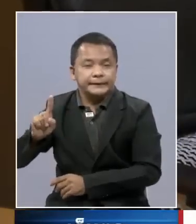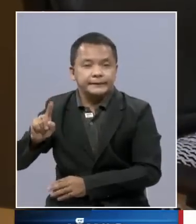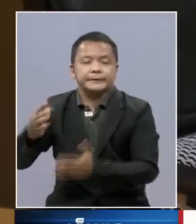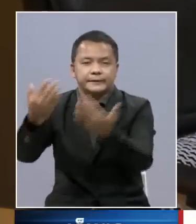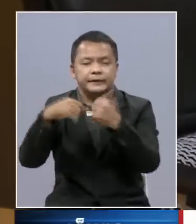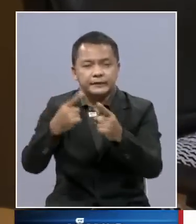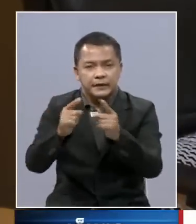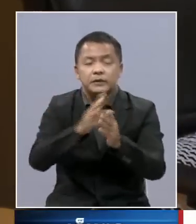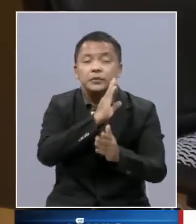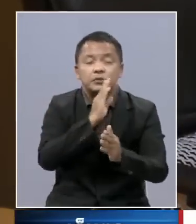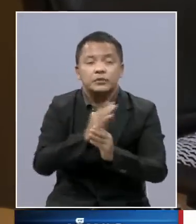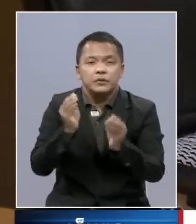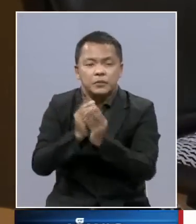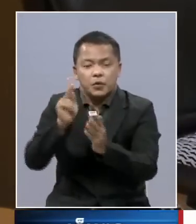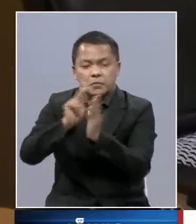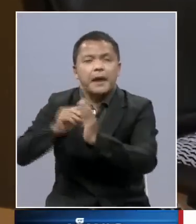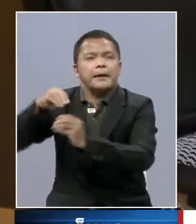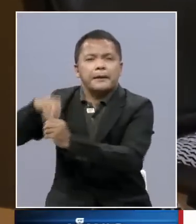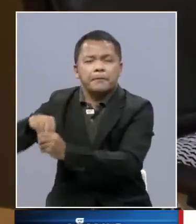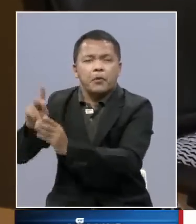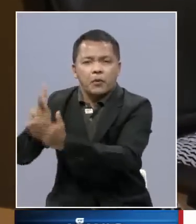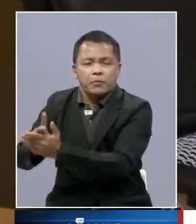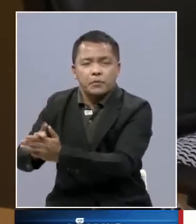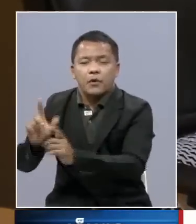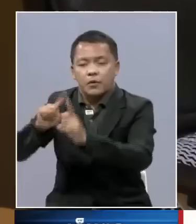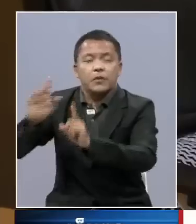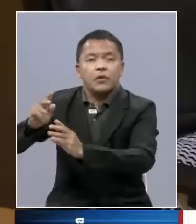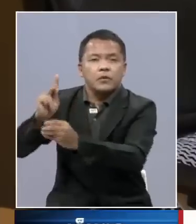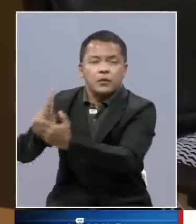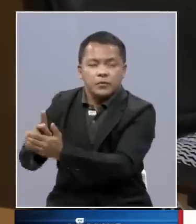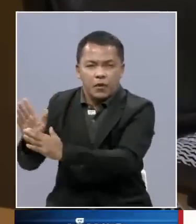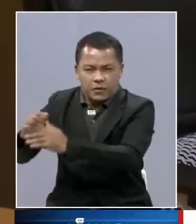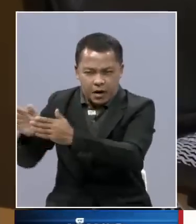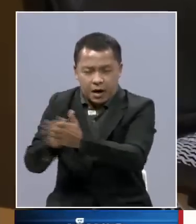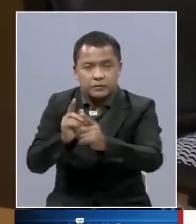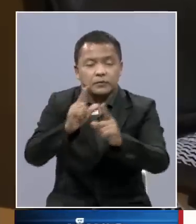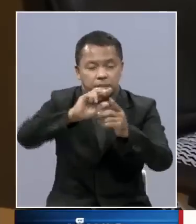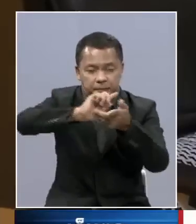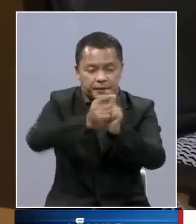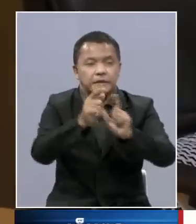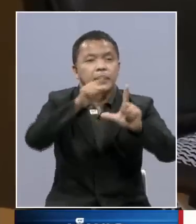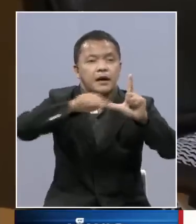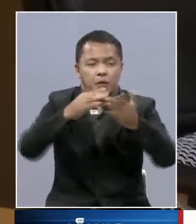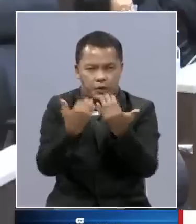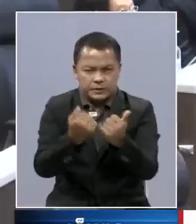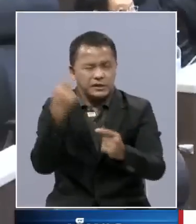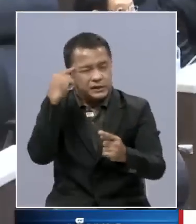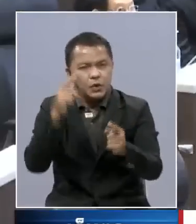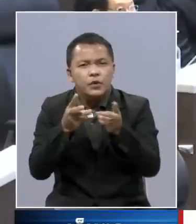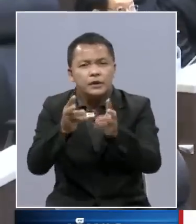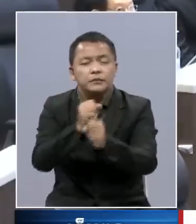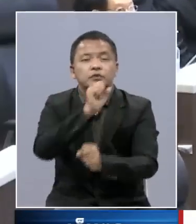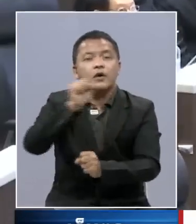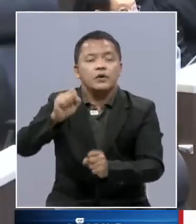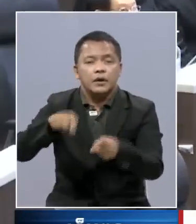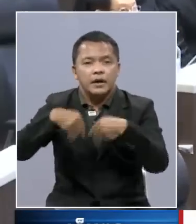หรือแม้แต่กรณีการดองร่างกฎหมายยติของอนาคตใหม่ที่ต่อเนื่องมาเป็นพรรคก้าวไกลบางกรณีพบว่าด้วยกลเกมของสภา